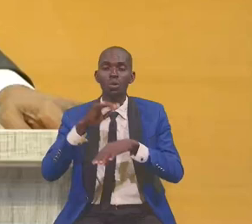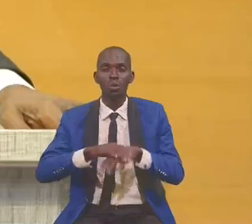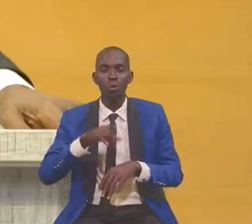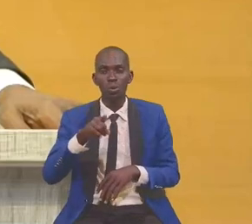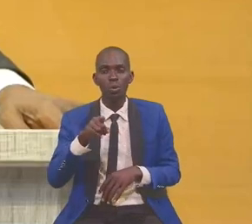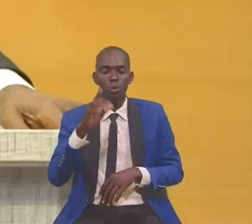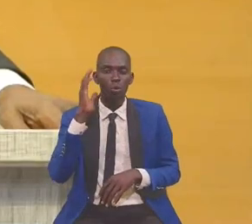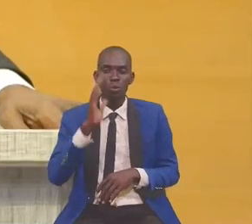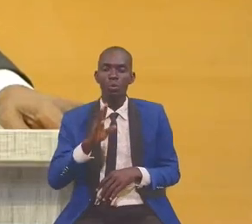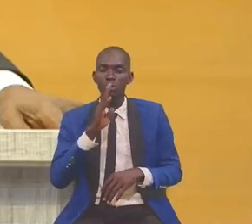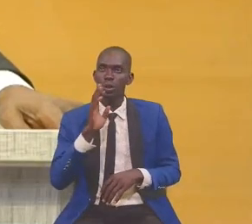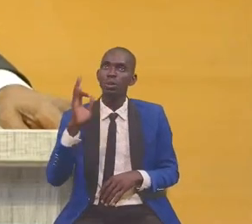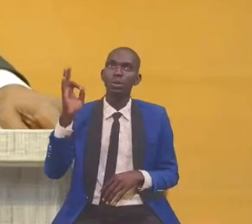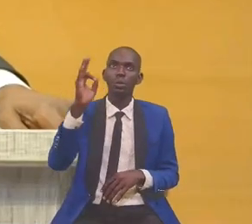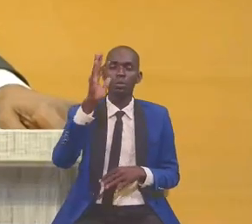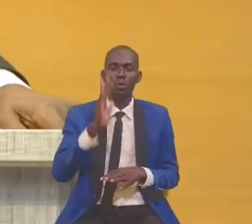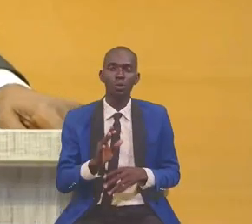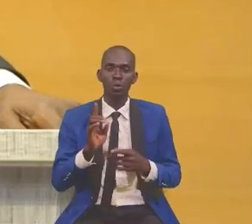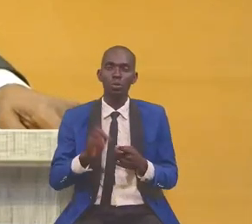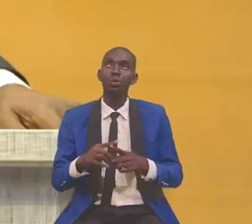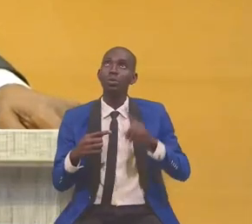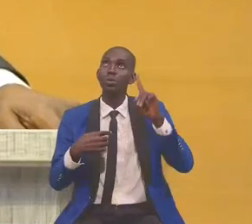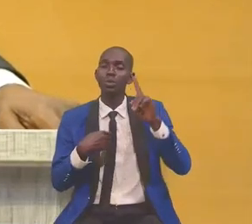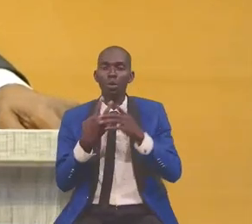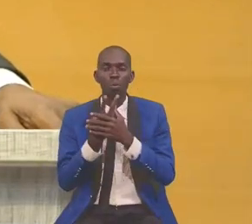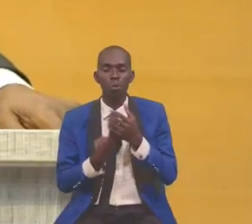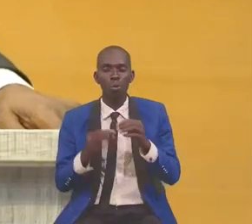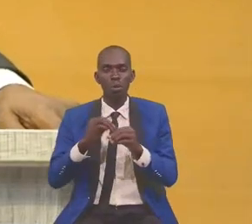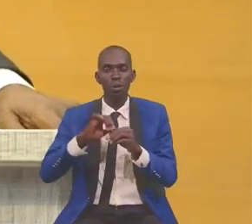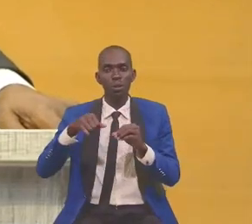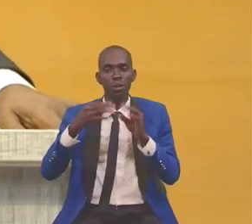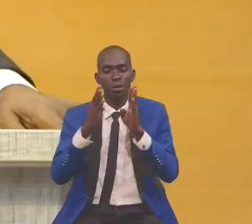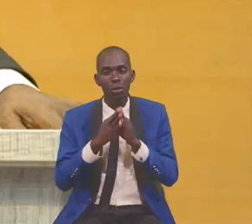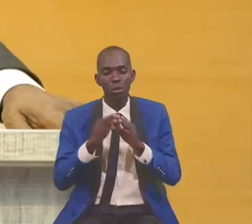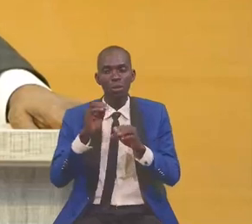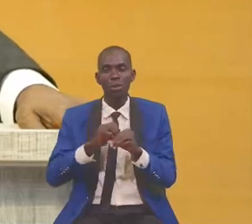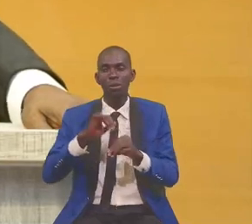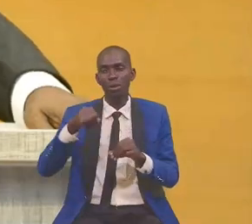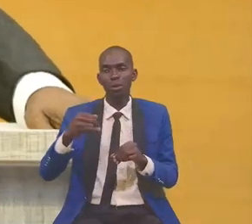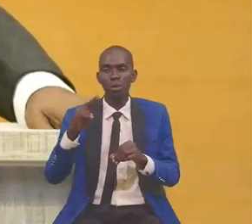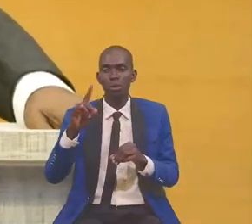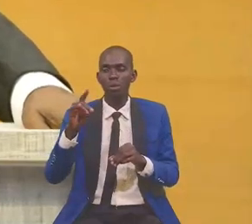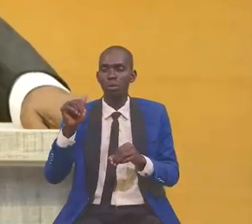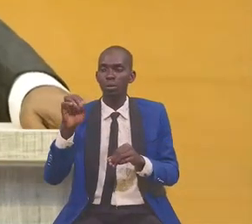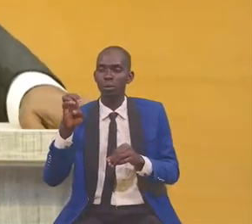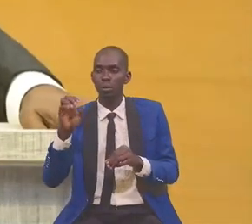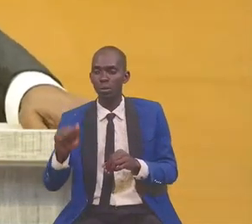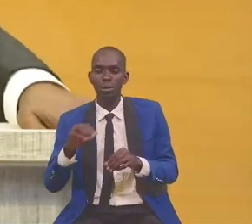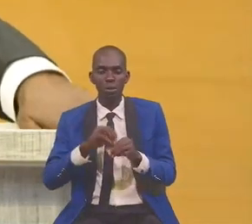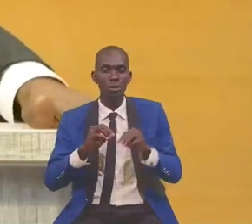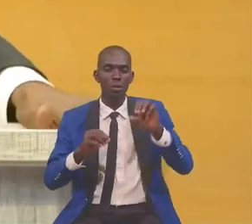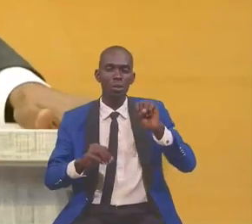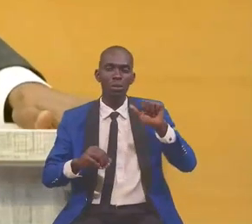témoins à Jérusalem, dans la Judée, dans la Samarie et jusqu'aux